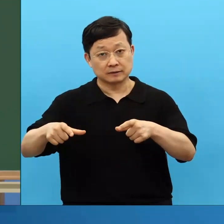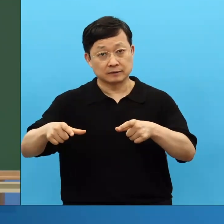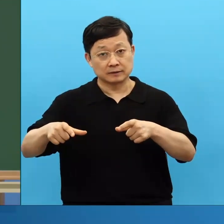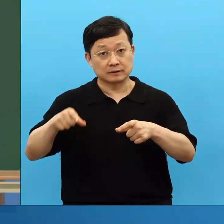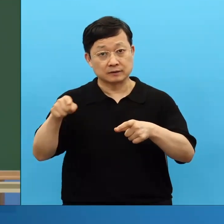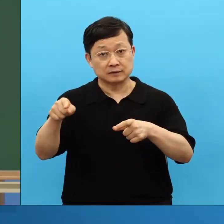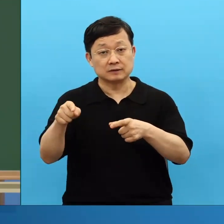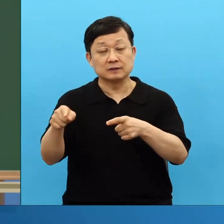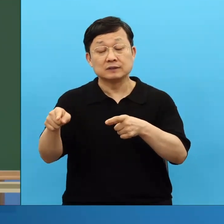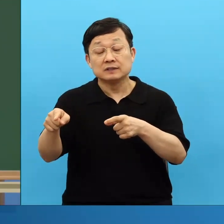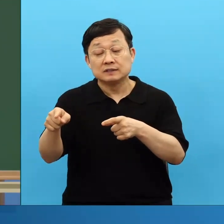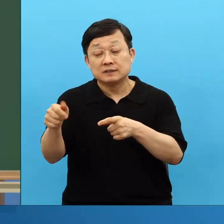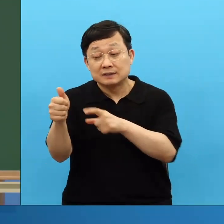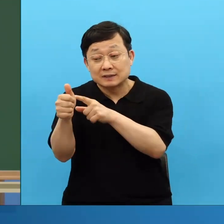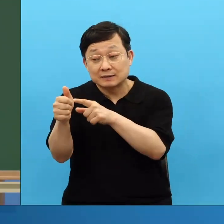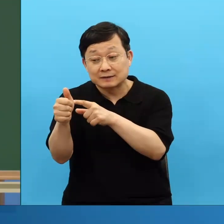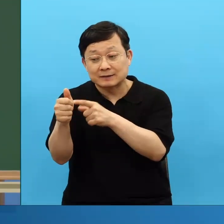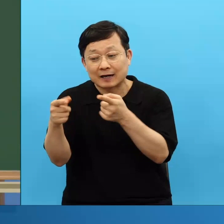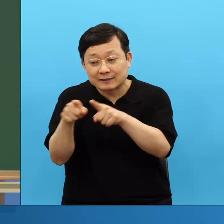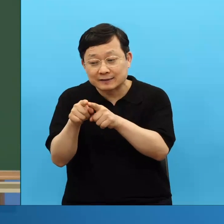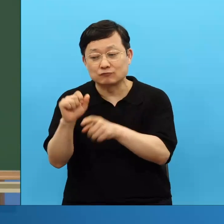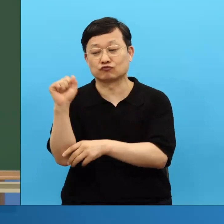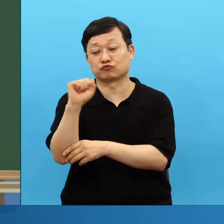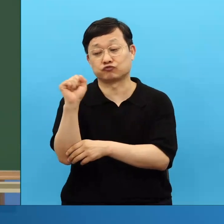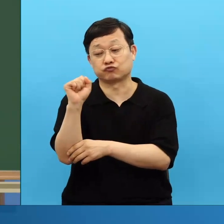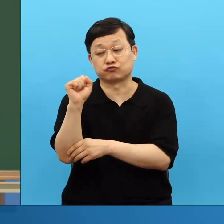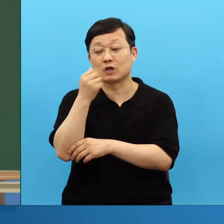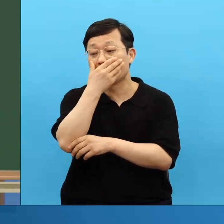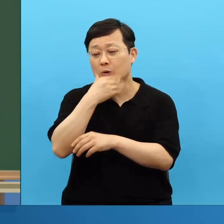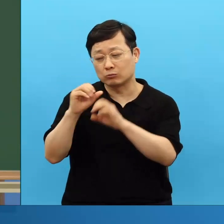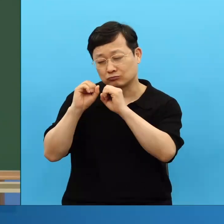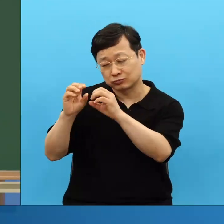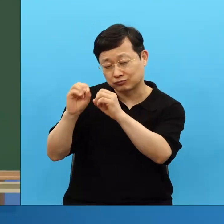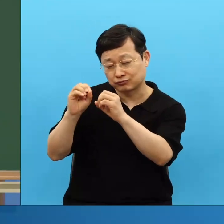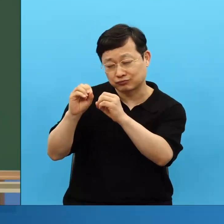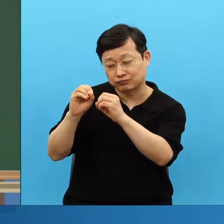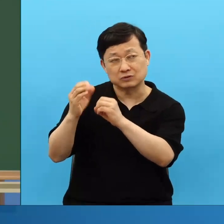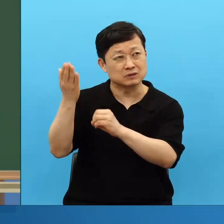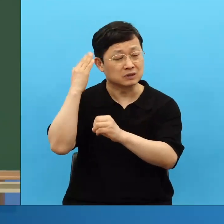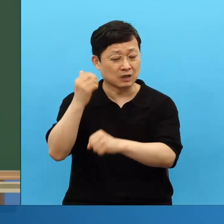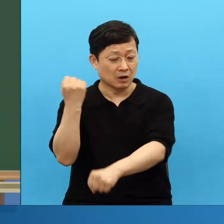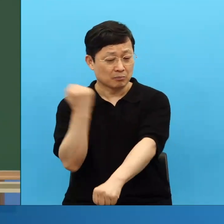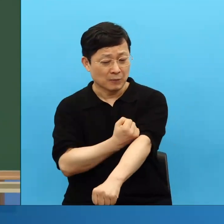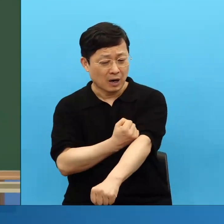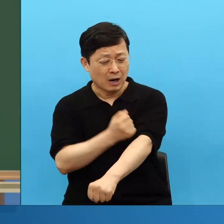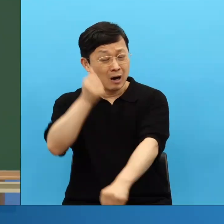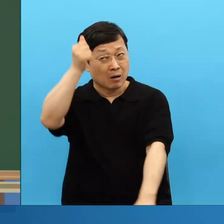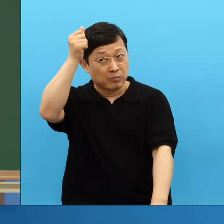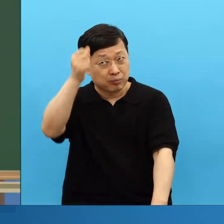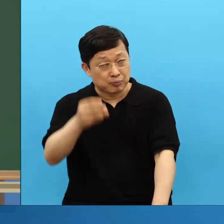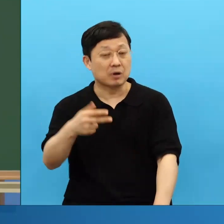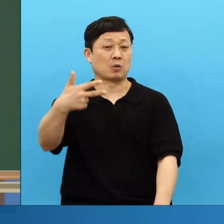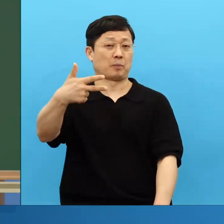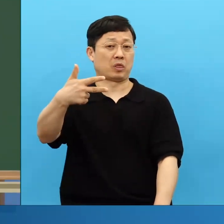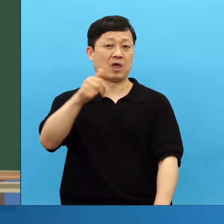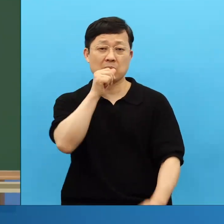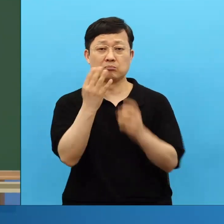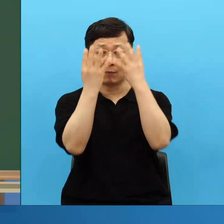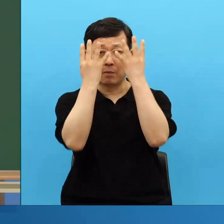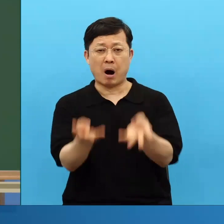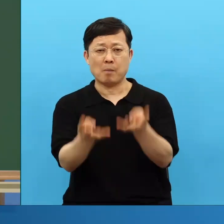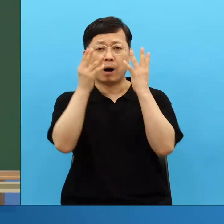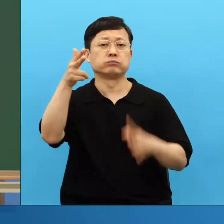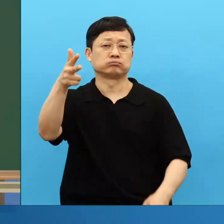타고 가다가 복음 전했어요. 중독자로 정가가 그때 7범인가 그랬어요. 그래서 저는 많이 그때